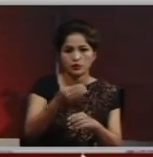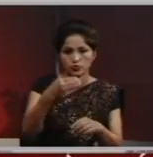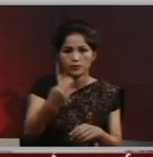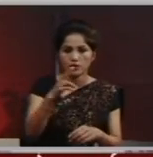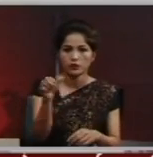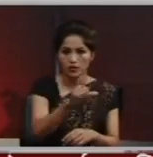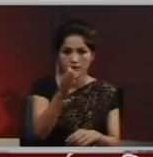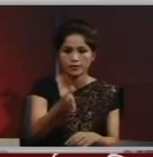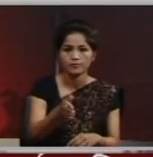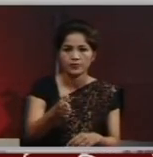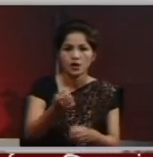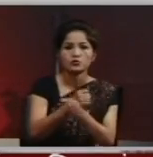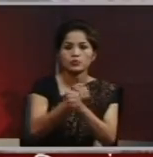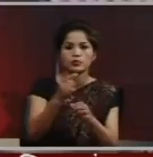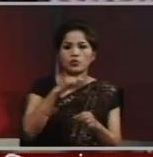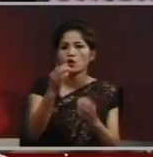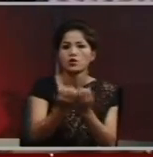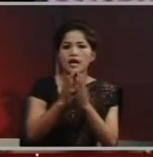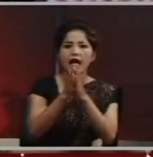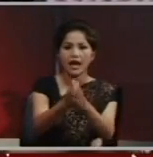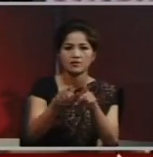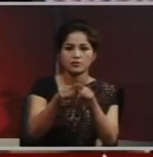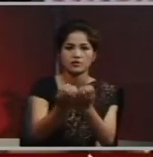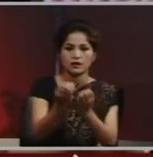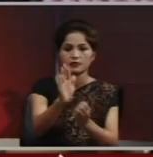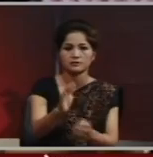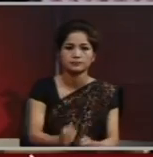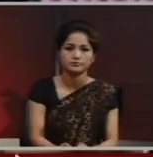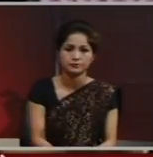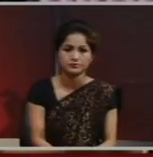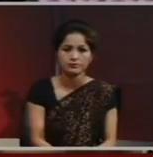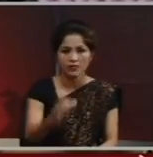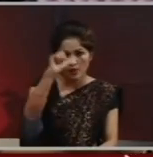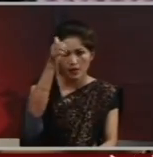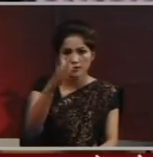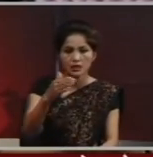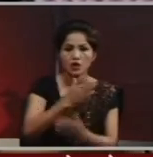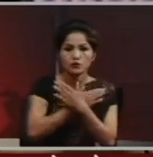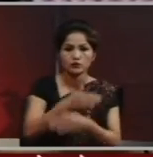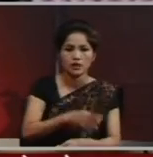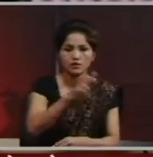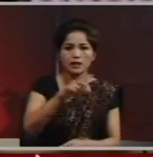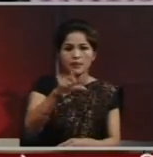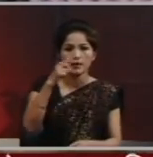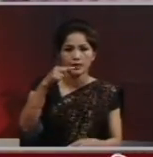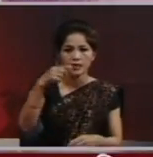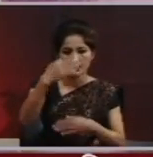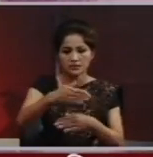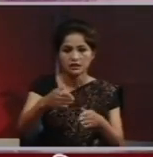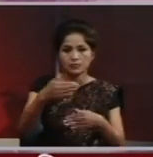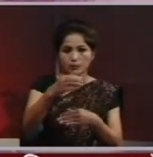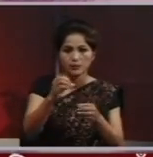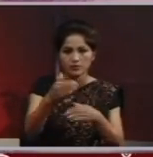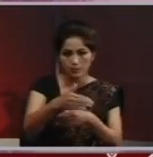प्रवक्ता पौडेलले जोखिम नलिन आग्रह समेत गरेका छन्। भारतले भुटान र नेपालमा निश्चित